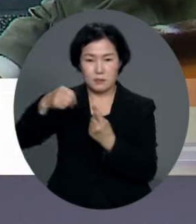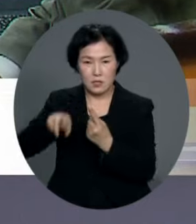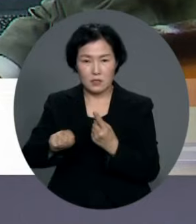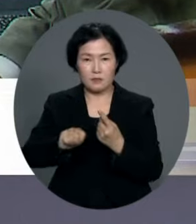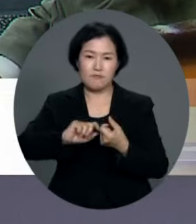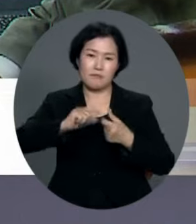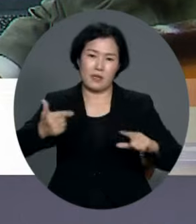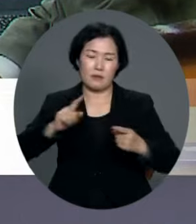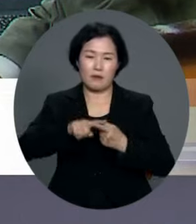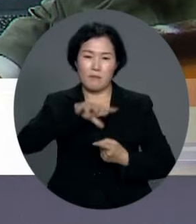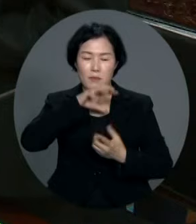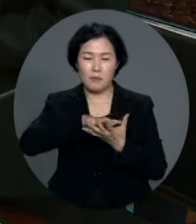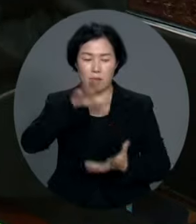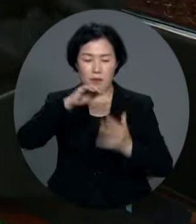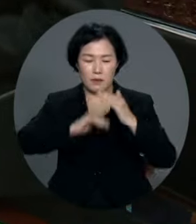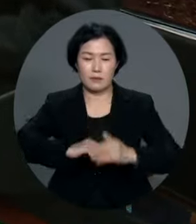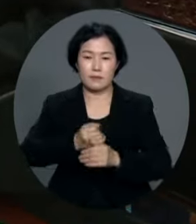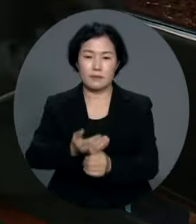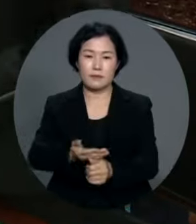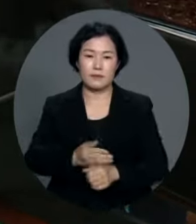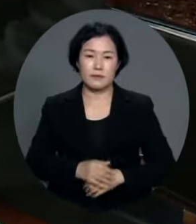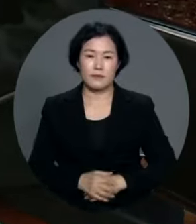기자가 보도합니다.